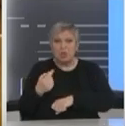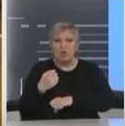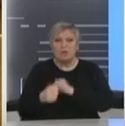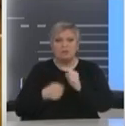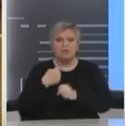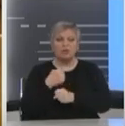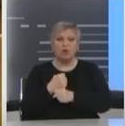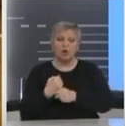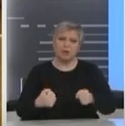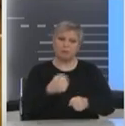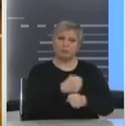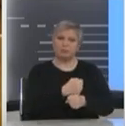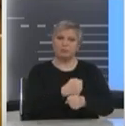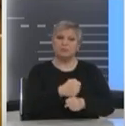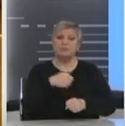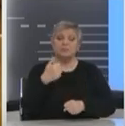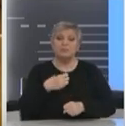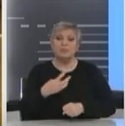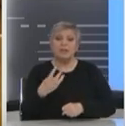Εσείς μιλάτε για μεταρρυθμίσεις.